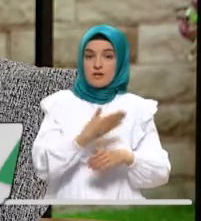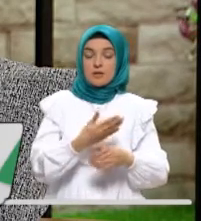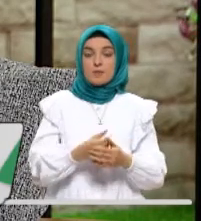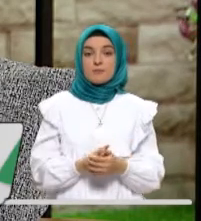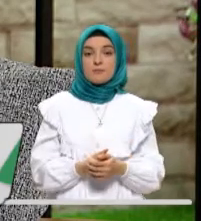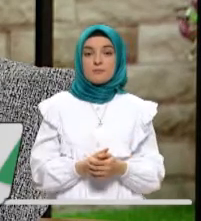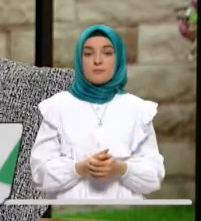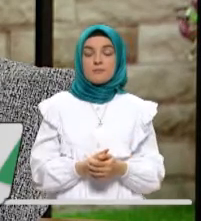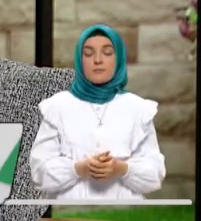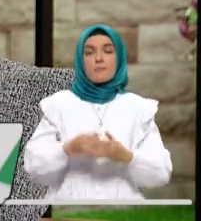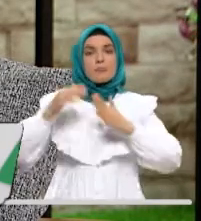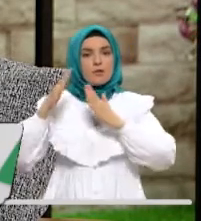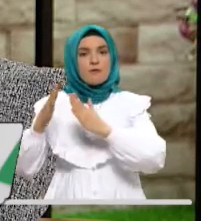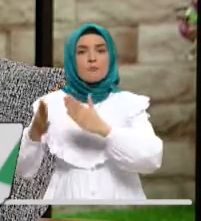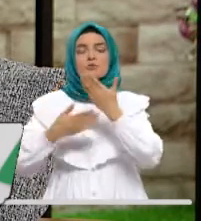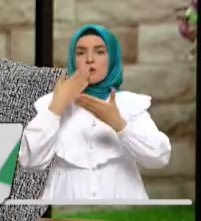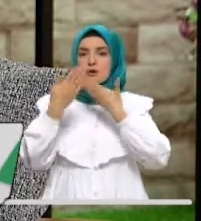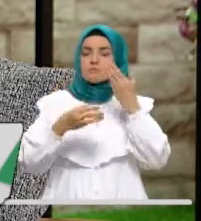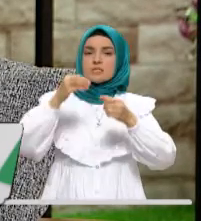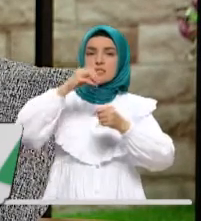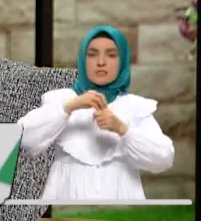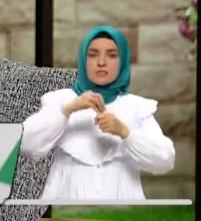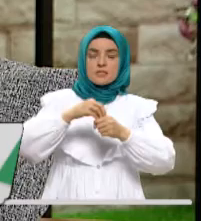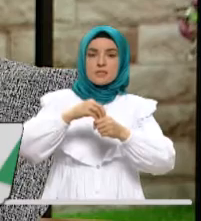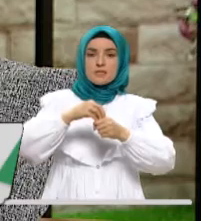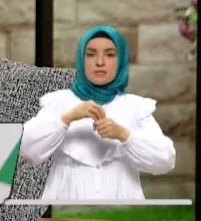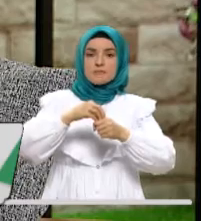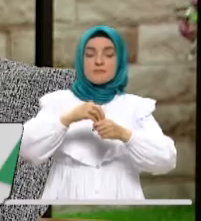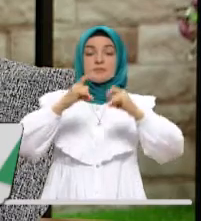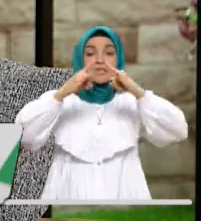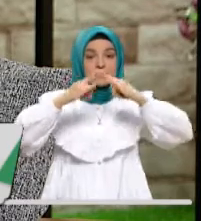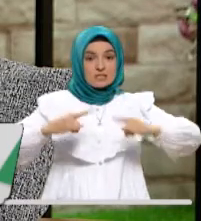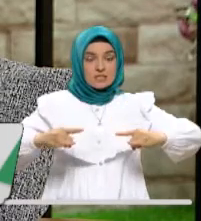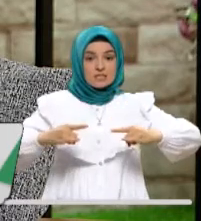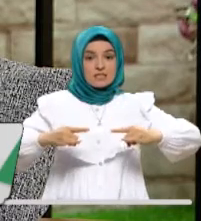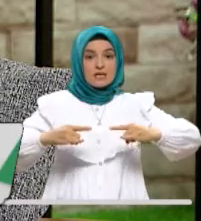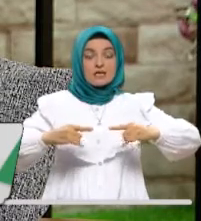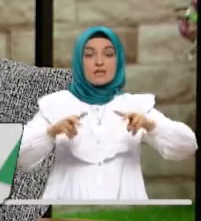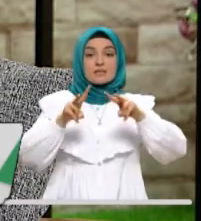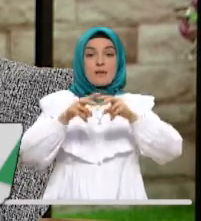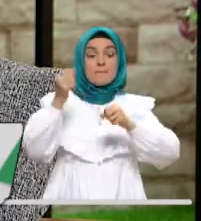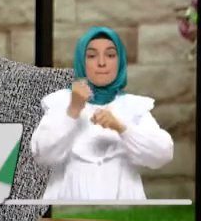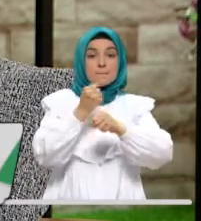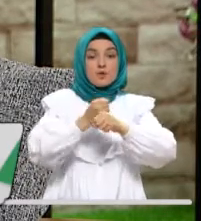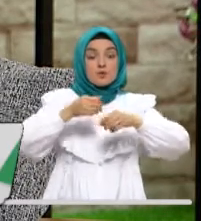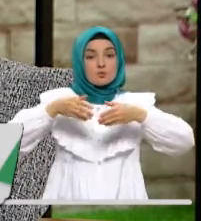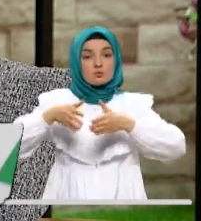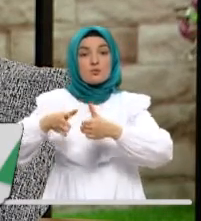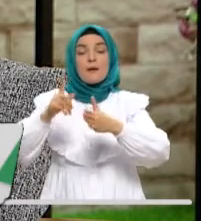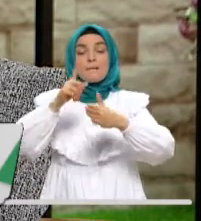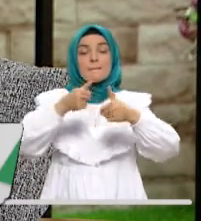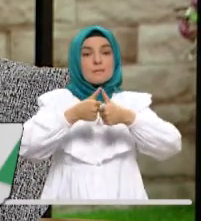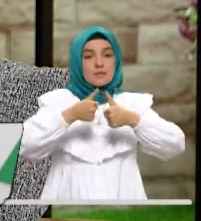tanesidir. Şimdi devam ediyoruz bunların içerisinde. Evet, çadırlardan mermer saraylara kadar uzanan bir yolda